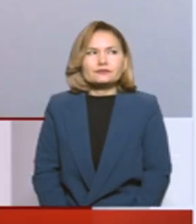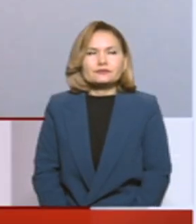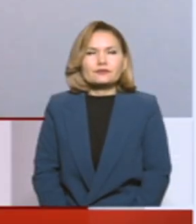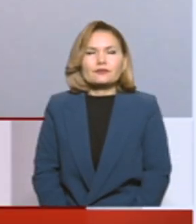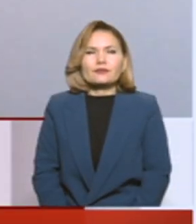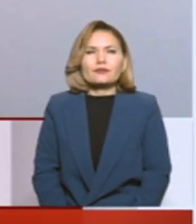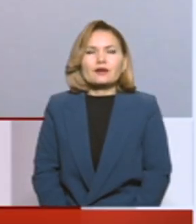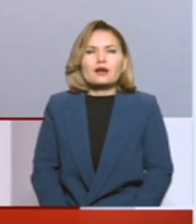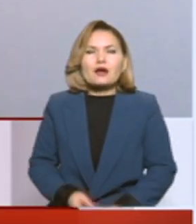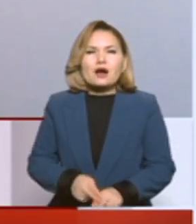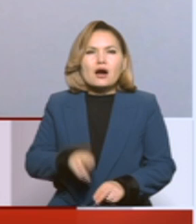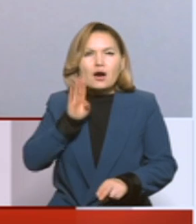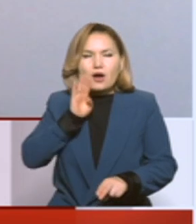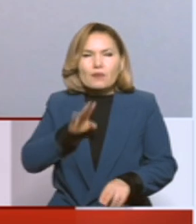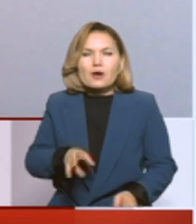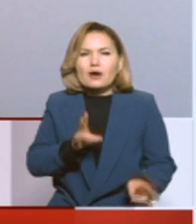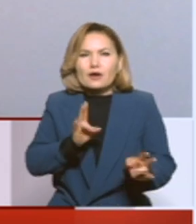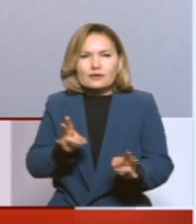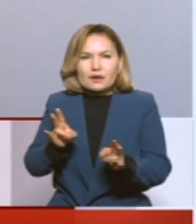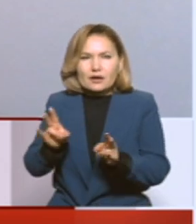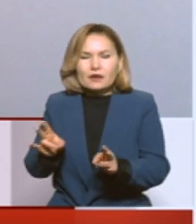Авариялық құтқару жұмыстарында